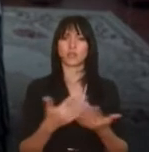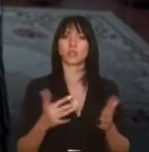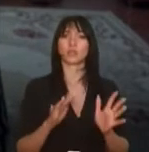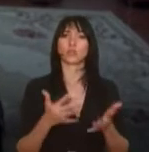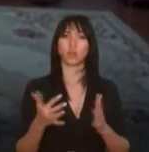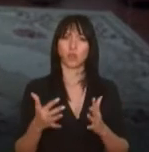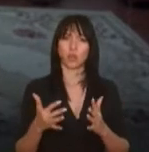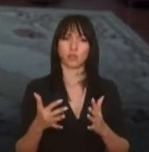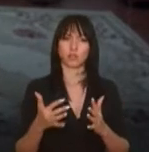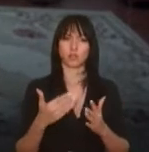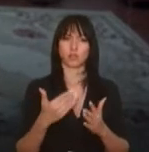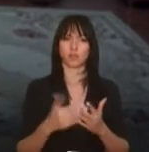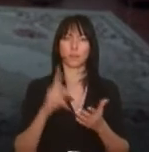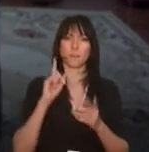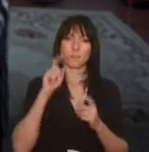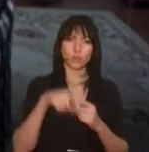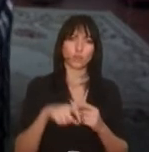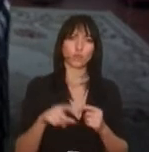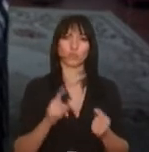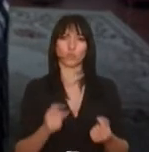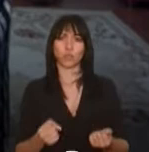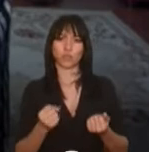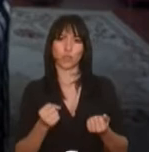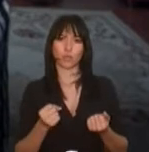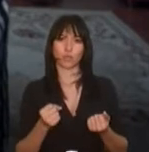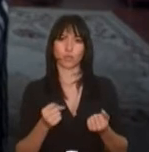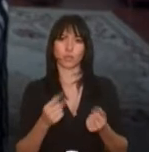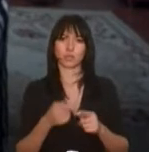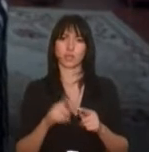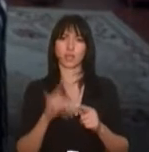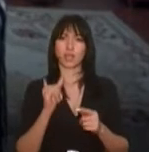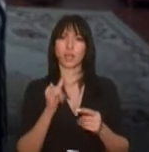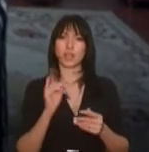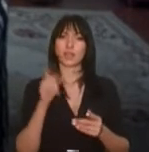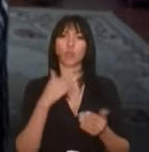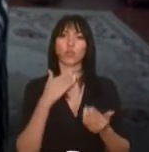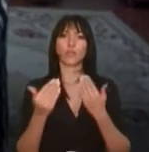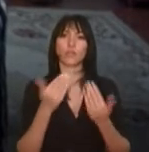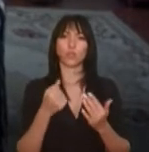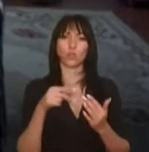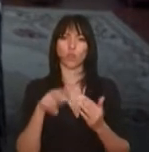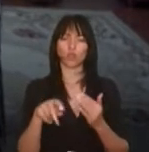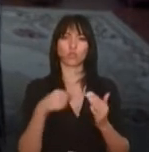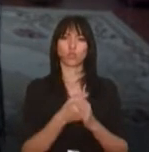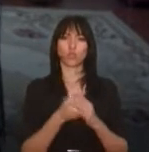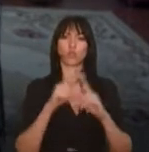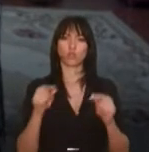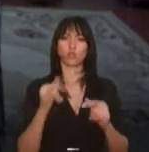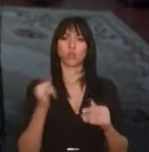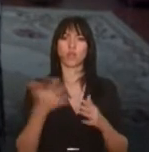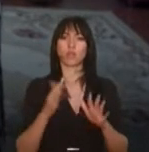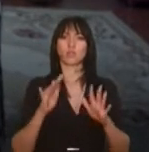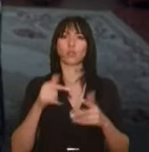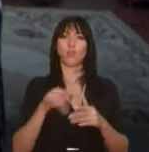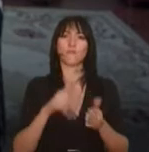в підлітковому віці. Це і відношення до школи, і якісь конфлікти в класі, конфлікти з